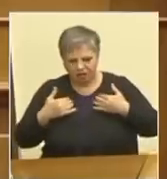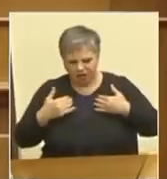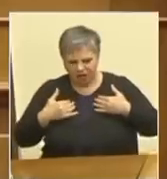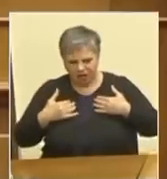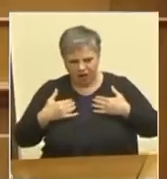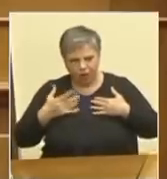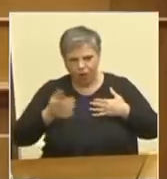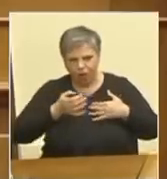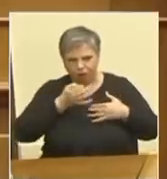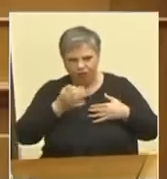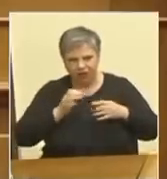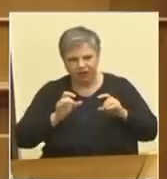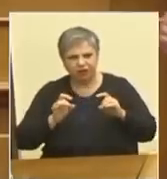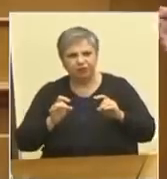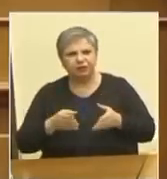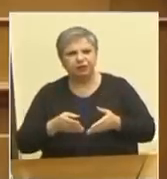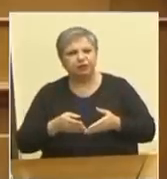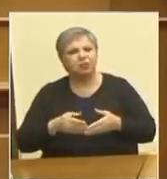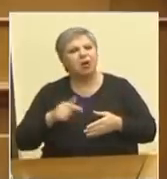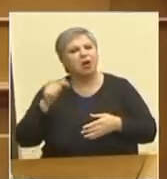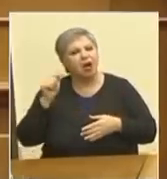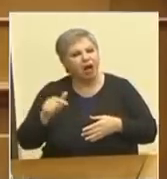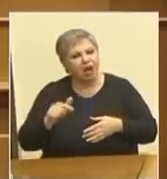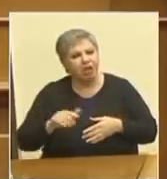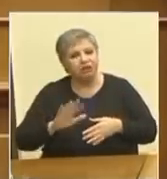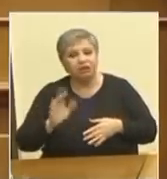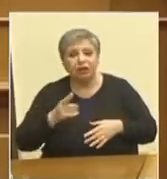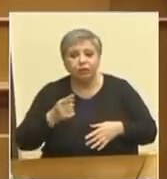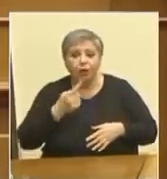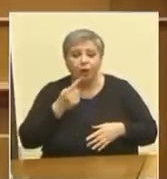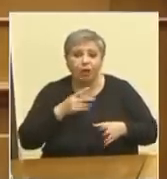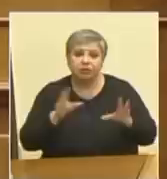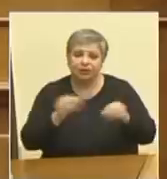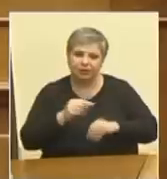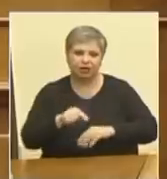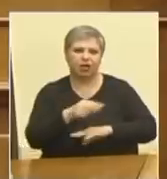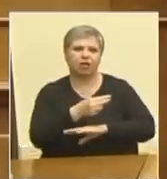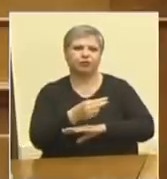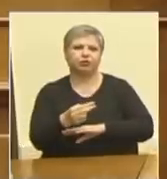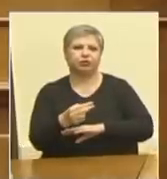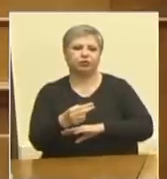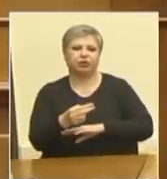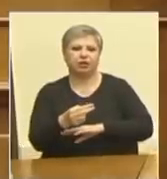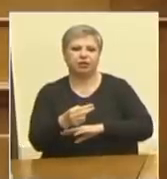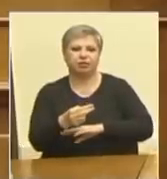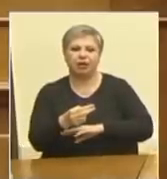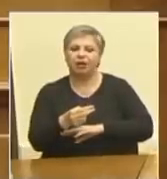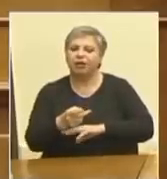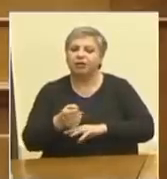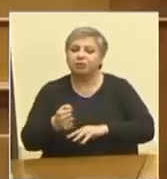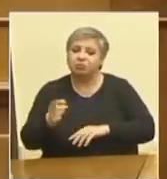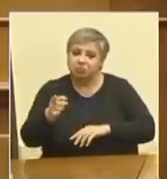αναλυτικά. Αλλά μιας και επαναφέρατε εσείς τη συζήτηση και κάνοντας μία εισαγωγή και σε αυτά τα